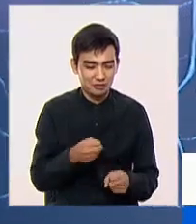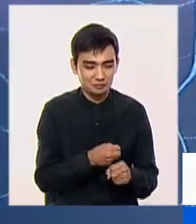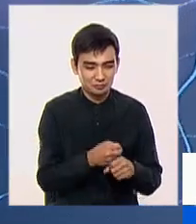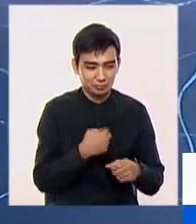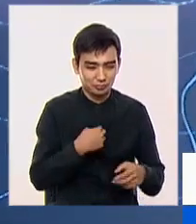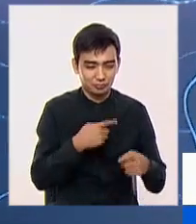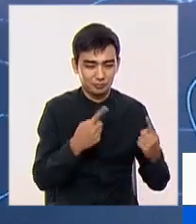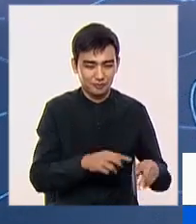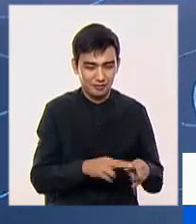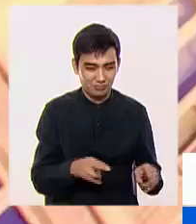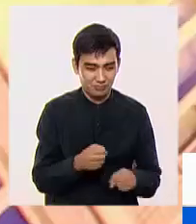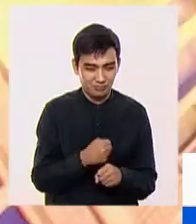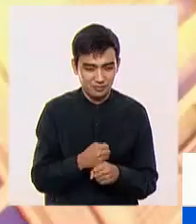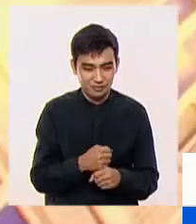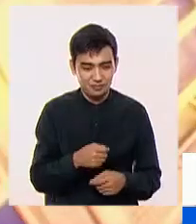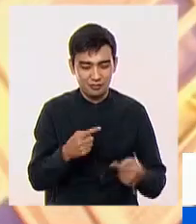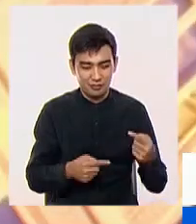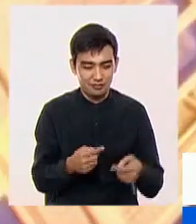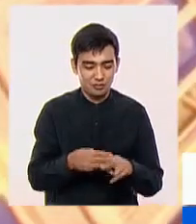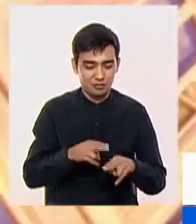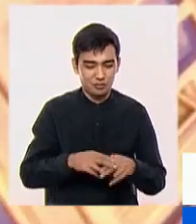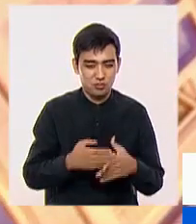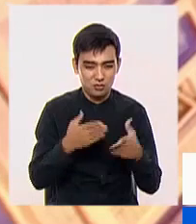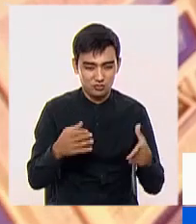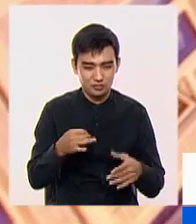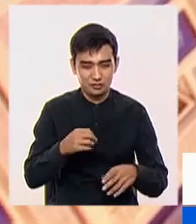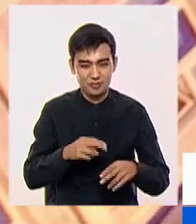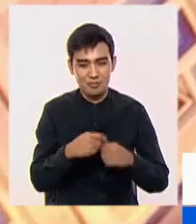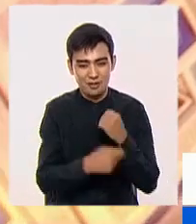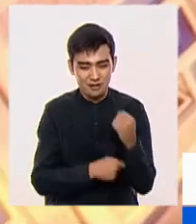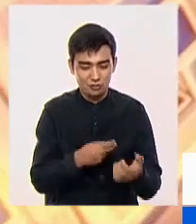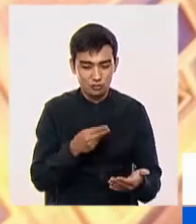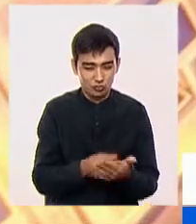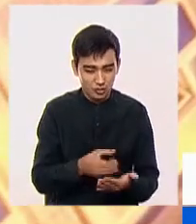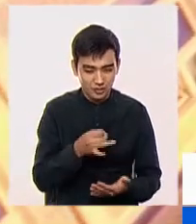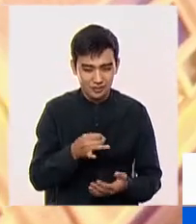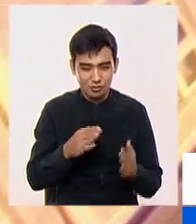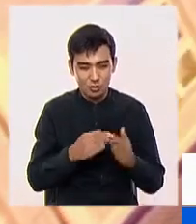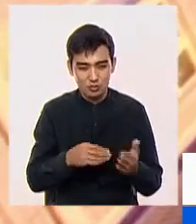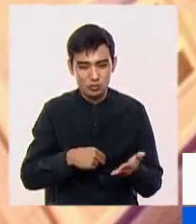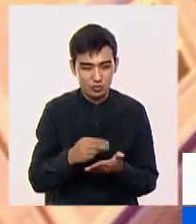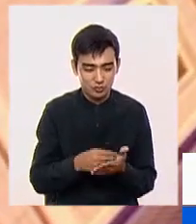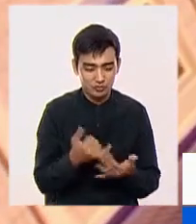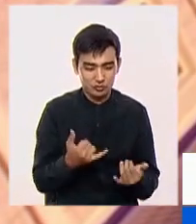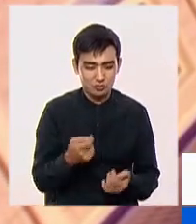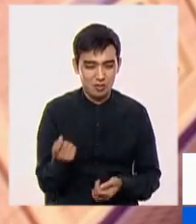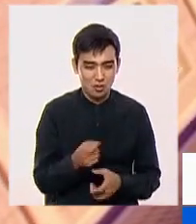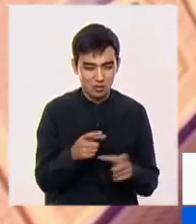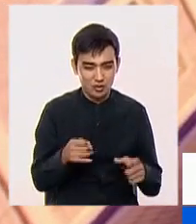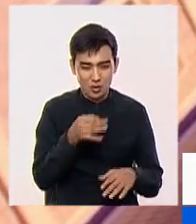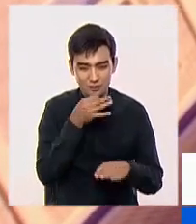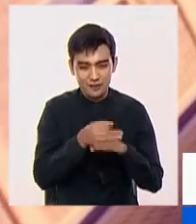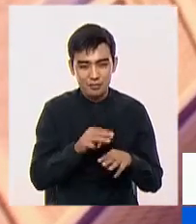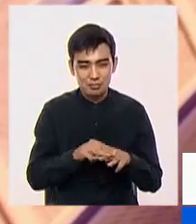жағдай сөзсіз дағдарысқа келеді. Оның үстіне күн санап құрылыс материалдары қымбаттап, әрі үйге деген сұраныс төмендеп кеткен. Жауапты